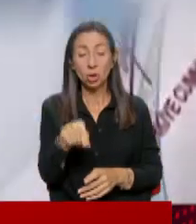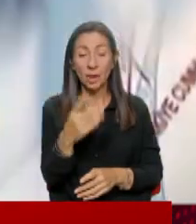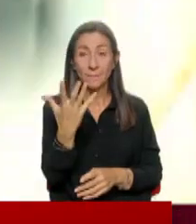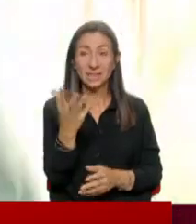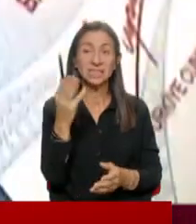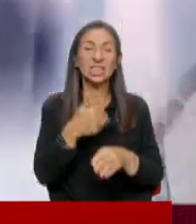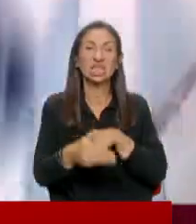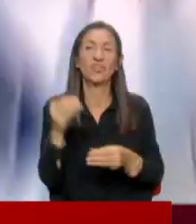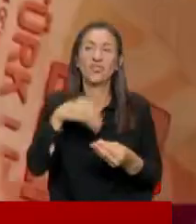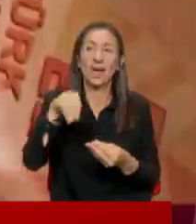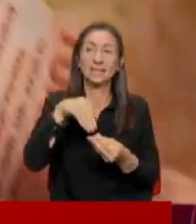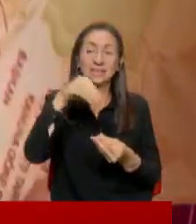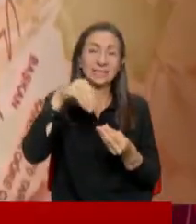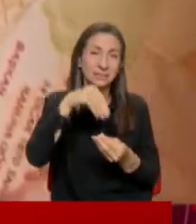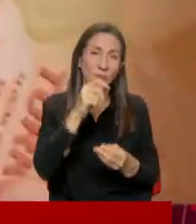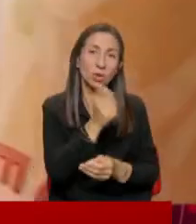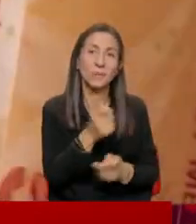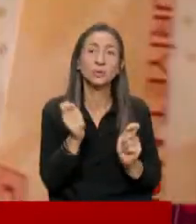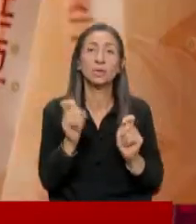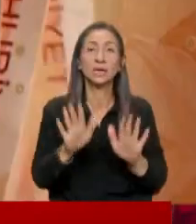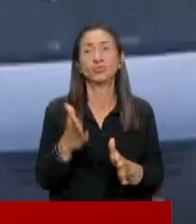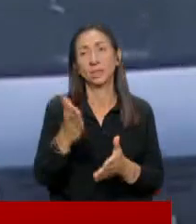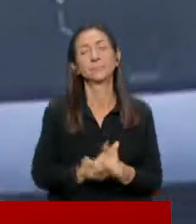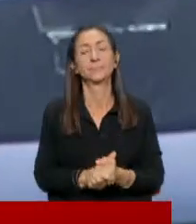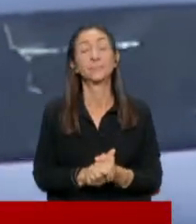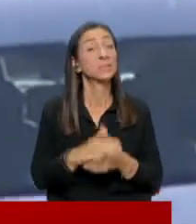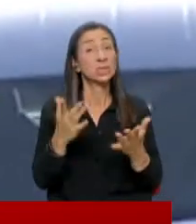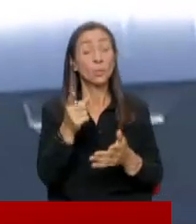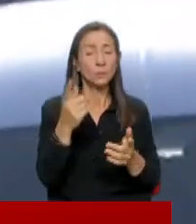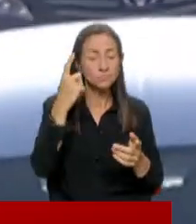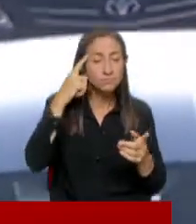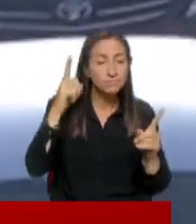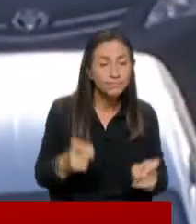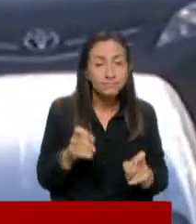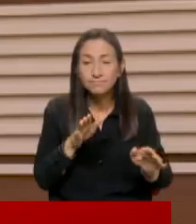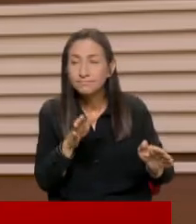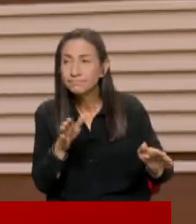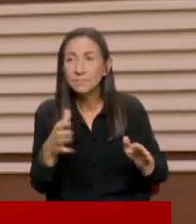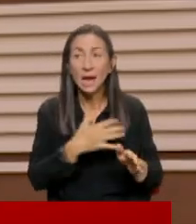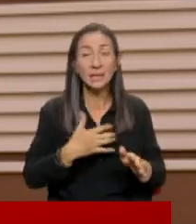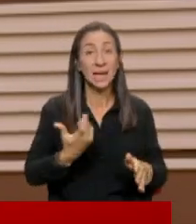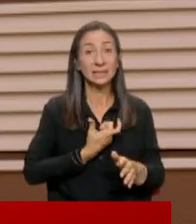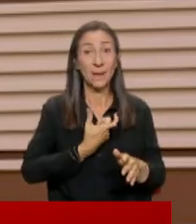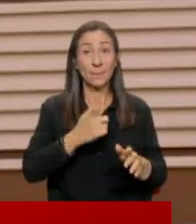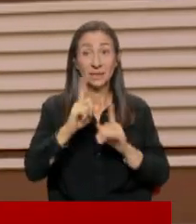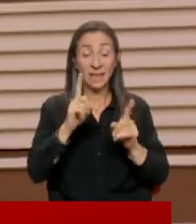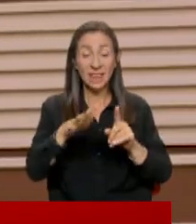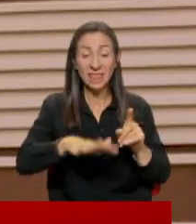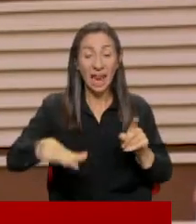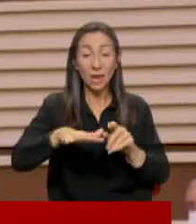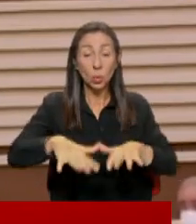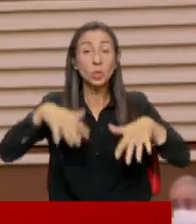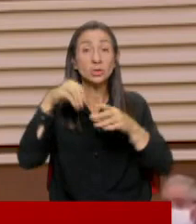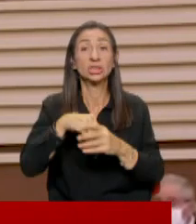%2.5 gecikme zammıyla ödemeleri gerekmektedir. İşte bu ikilemde sürücüler Anayasa Mahkemesi Genel Kurulu için toplandı